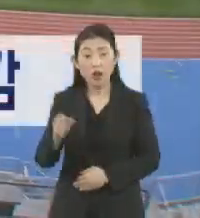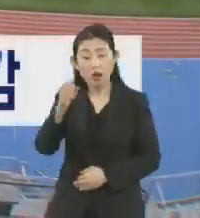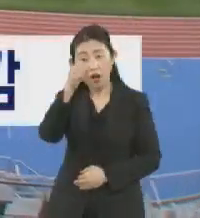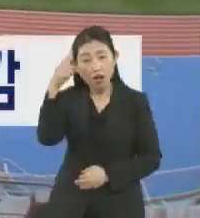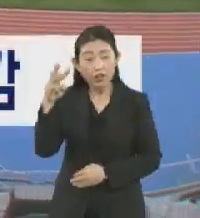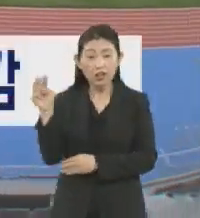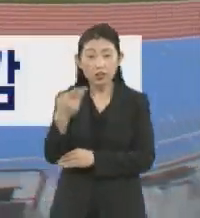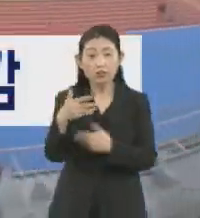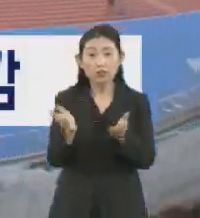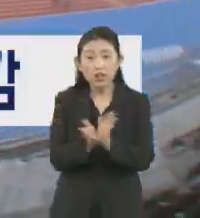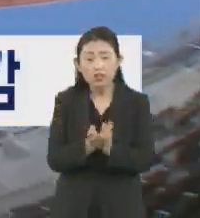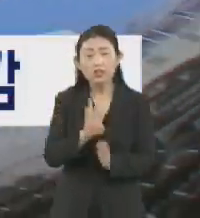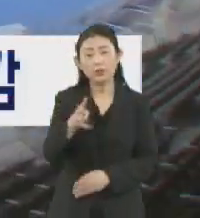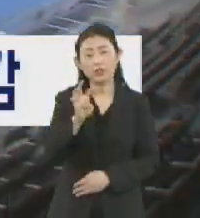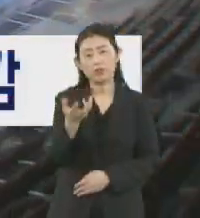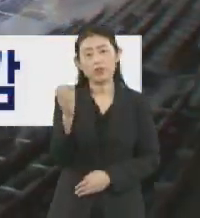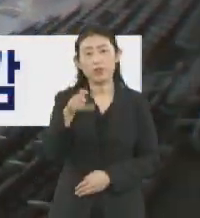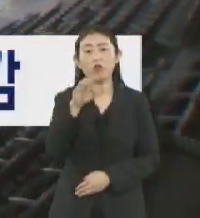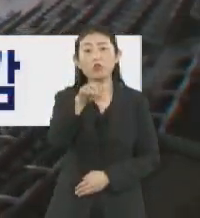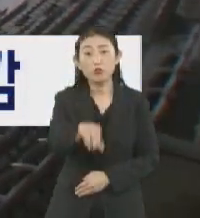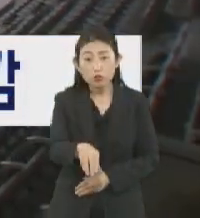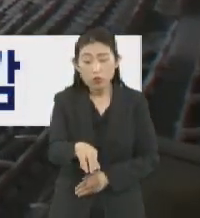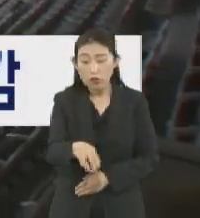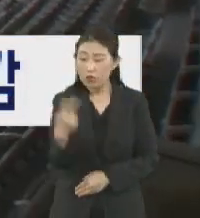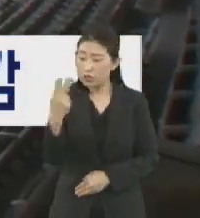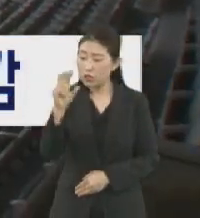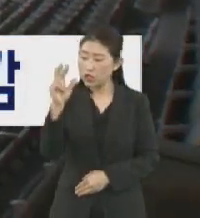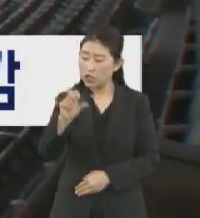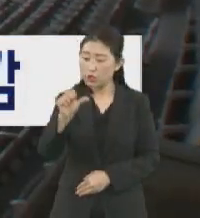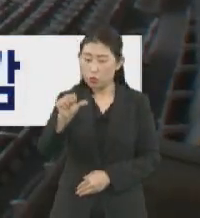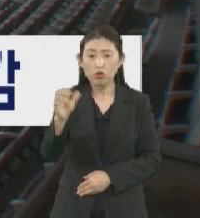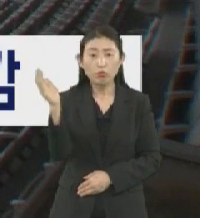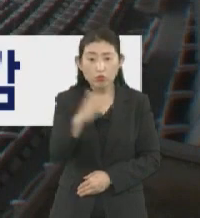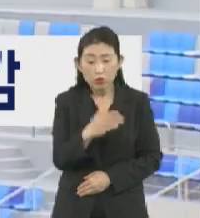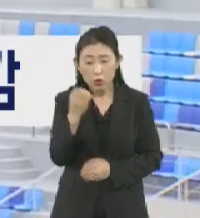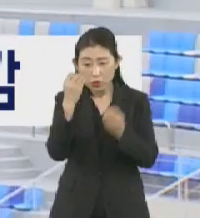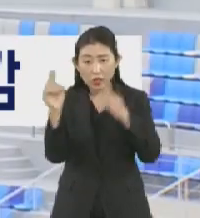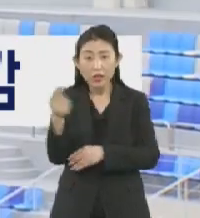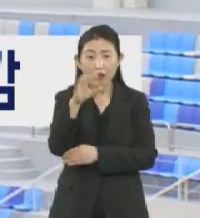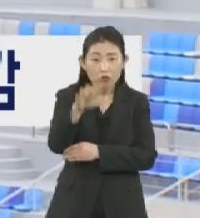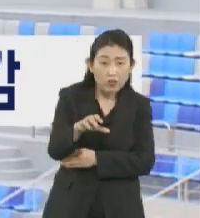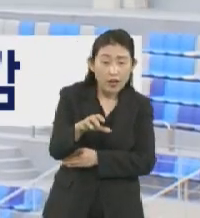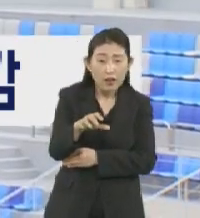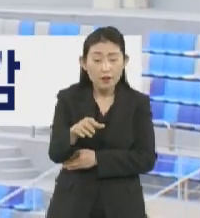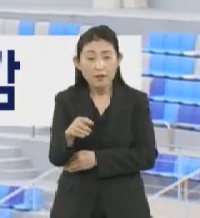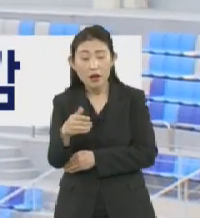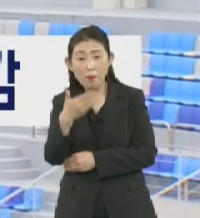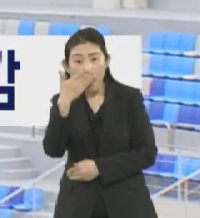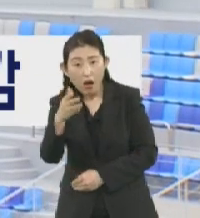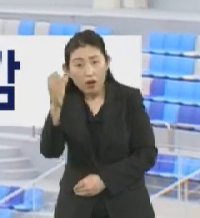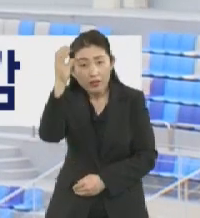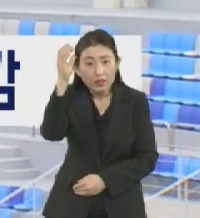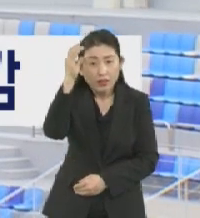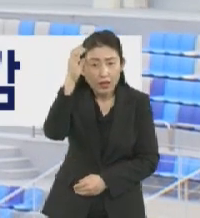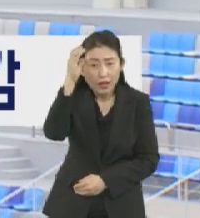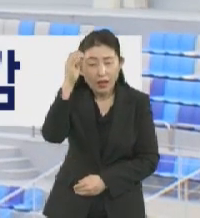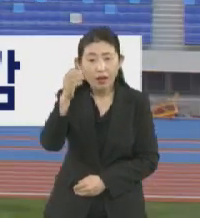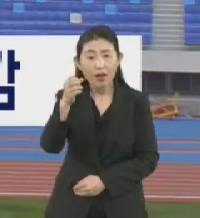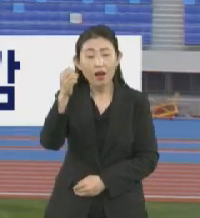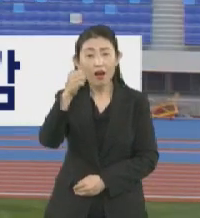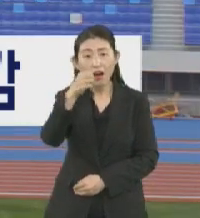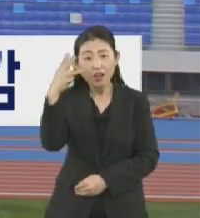투자해 구단 창단 40주년인 2025년부터 새 야구장에서 경기를 할 수 있을 것으로 기대했던